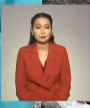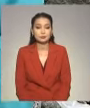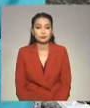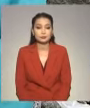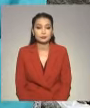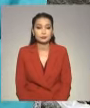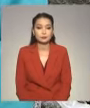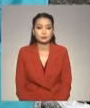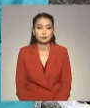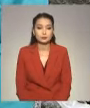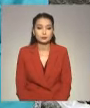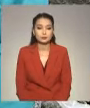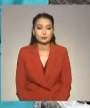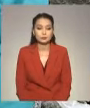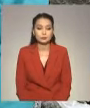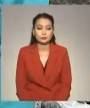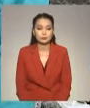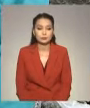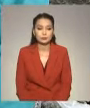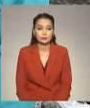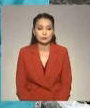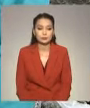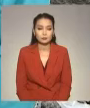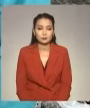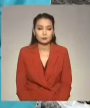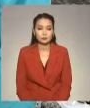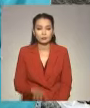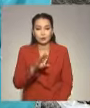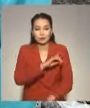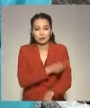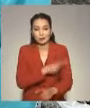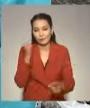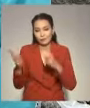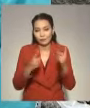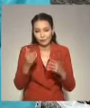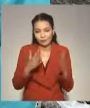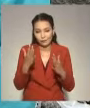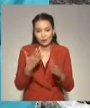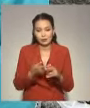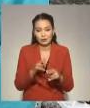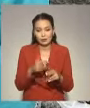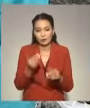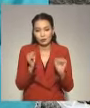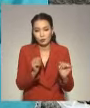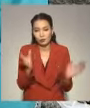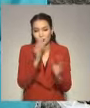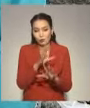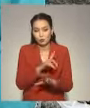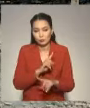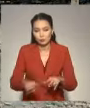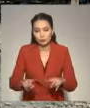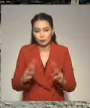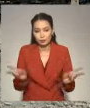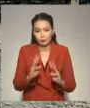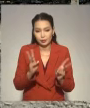Вот сильным ветром дом сгорел у нас быстро, какие-то моментальные секунды, и машина в гараже, мы не успели ее даже